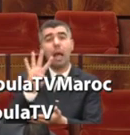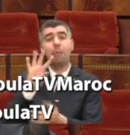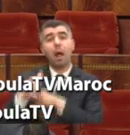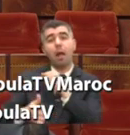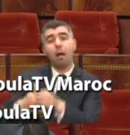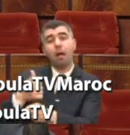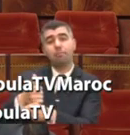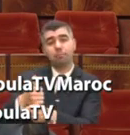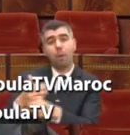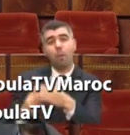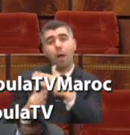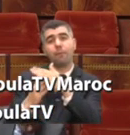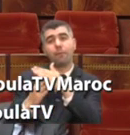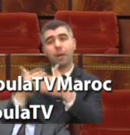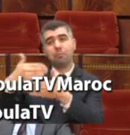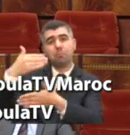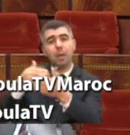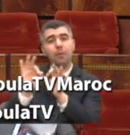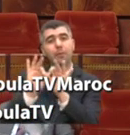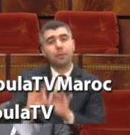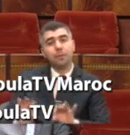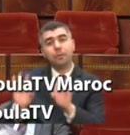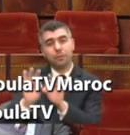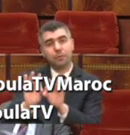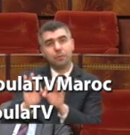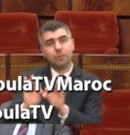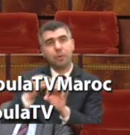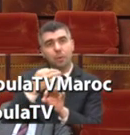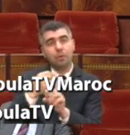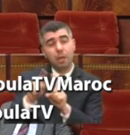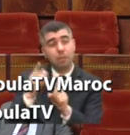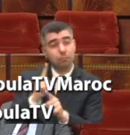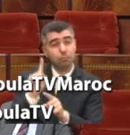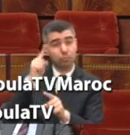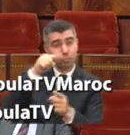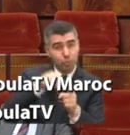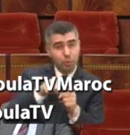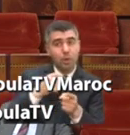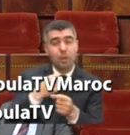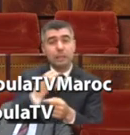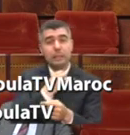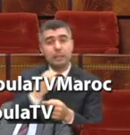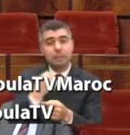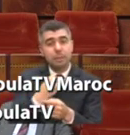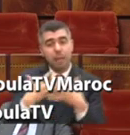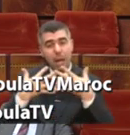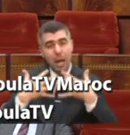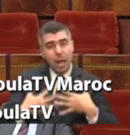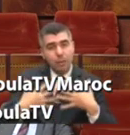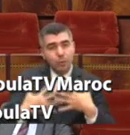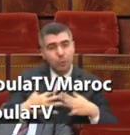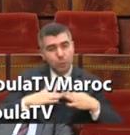إقليم تاونات المنكوب الصحي لتكتشفوا هذا الواقع المر. المستعجلات مريضة، التجهيزات الطبية غير